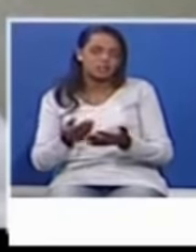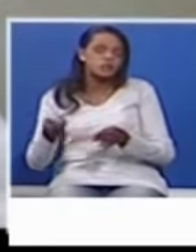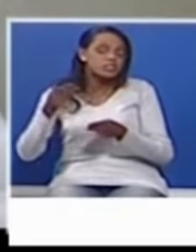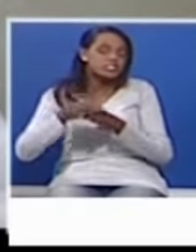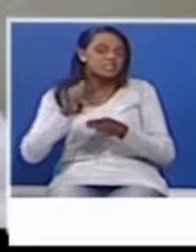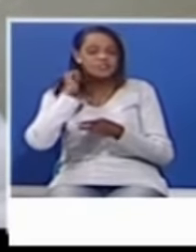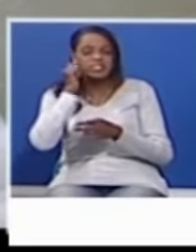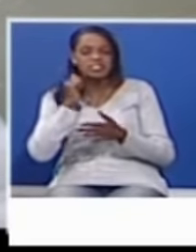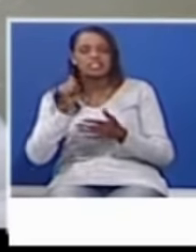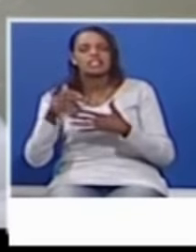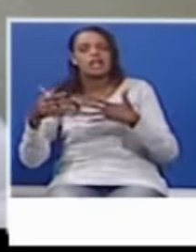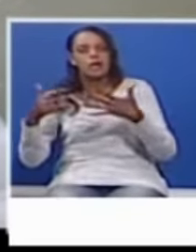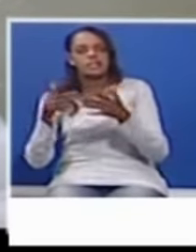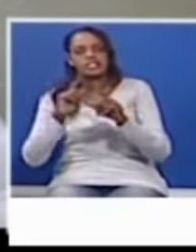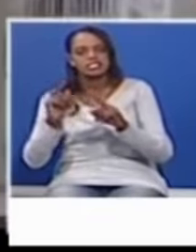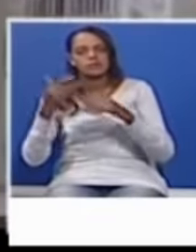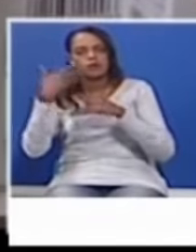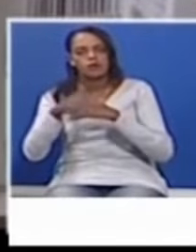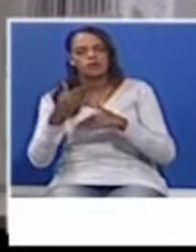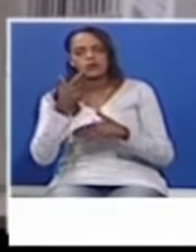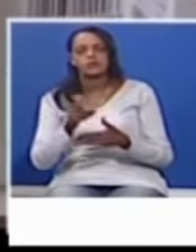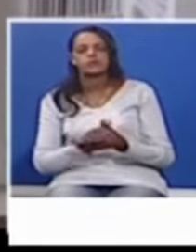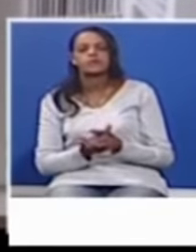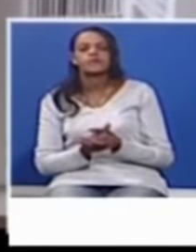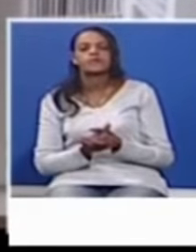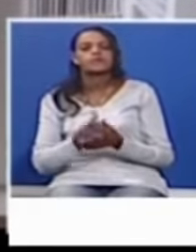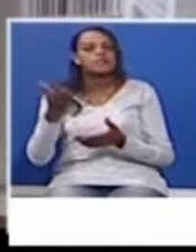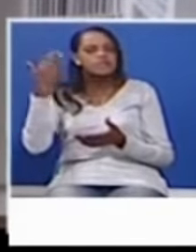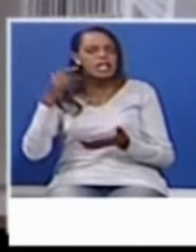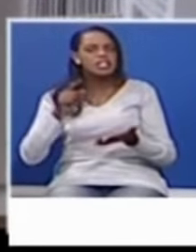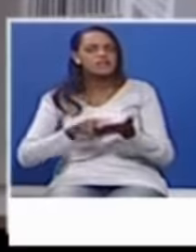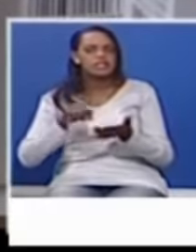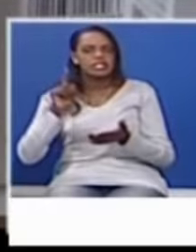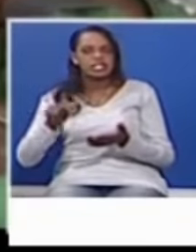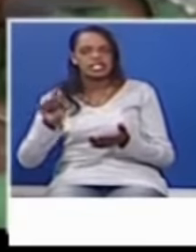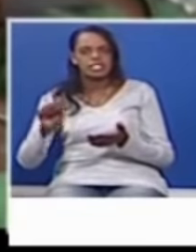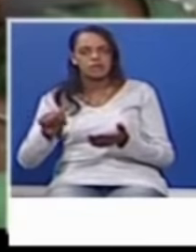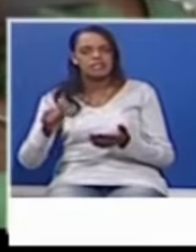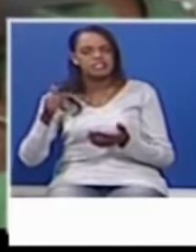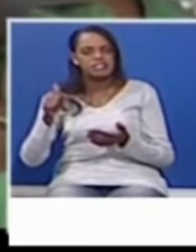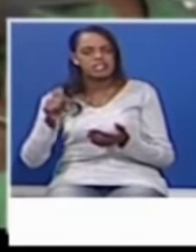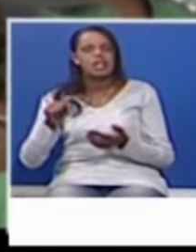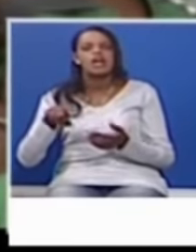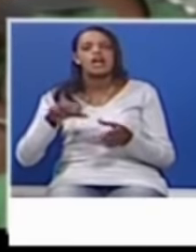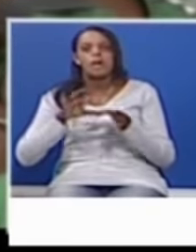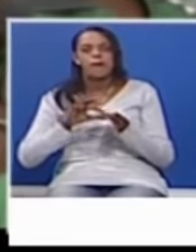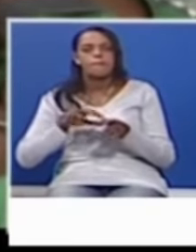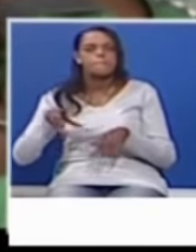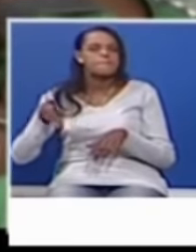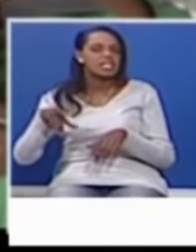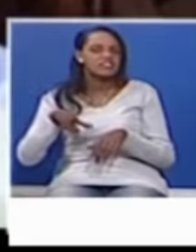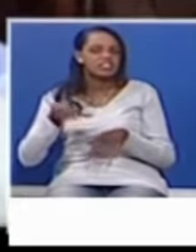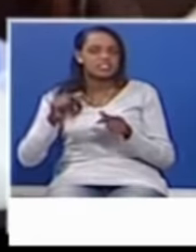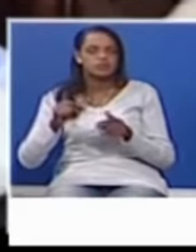ውፅኢት ንምምዝጋብን ተራ ሕብረተሰብ ወሳኒ ምዃኑ ኣስሚሩሉ ኣብ ዝሓለፈ ወርሒ ኣብ ከተማ ተሰነይ ንዝተራይ ሕማም ከርፈስ ማለት ረስኒ